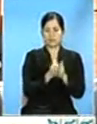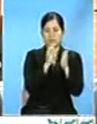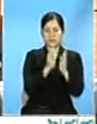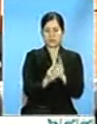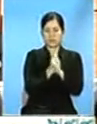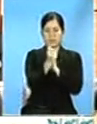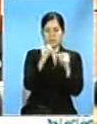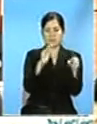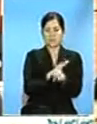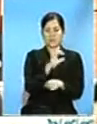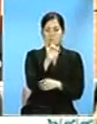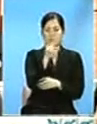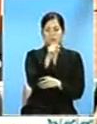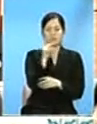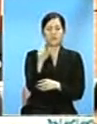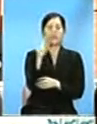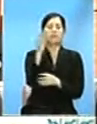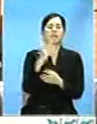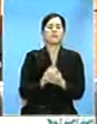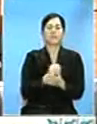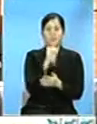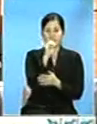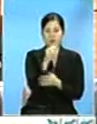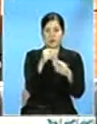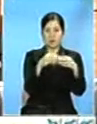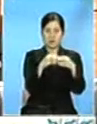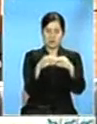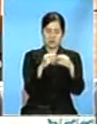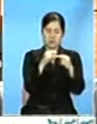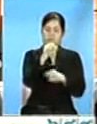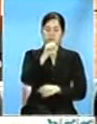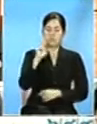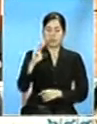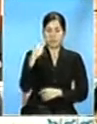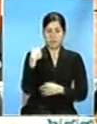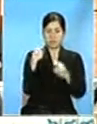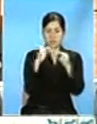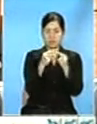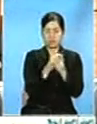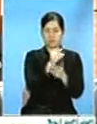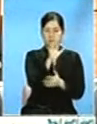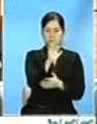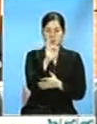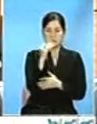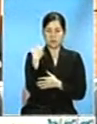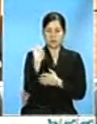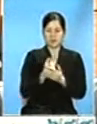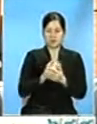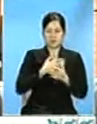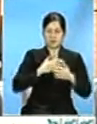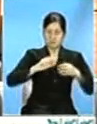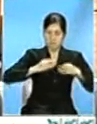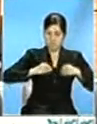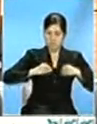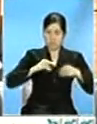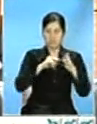ดังนั้นขออนุญาตนิดหนึ่งการที่บอกว่าสว.ลากตั้งสว.เลือกตั้งผมเคารพผมถึงจะว่า